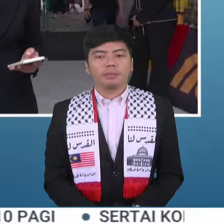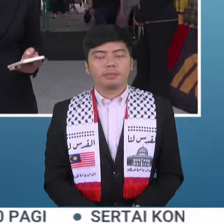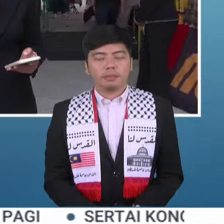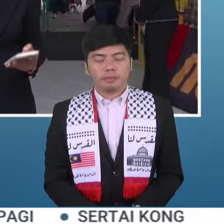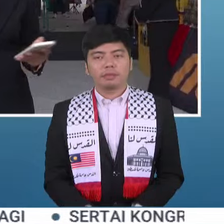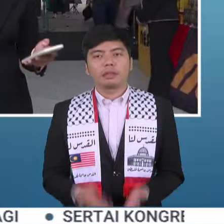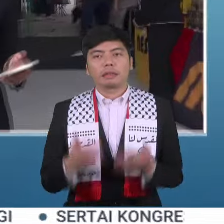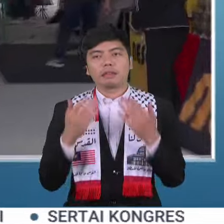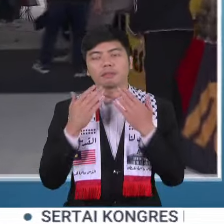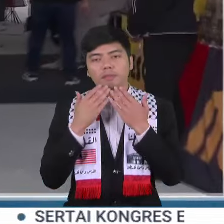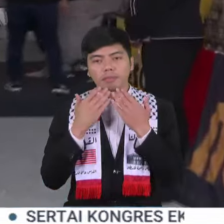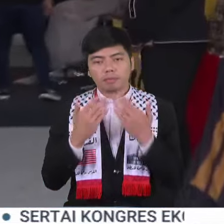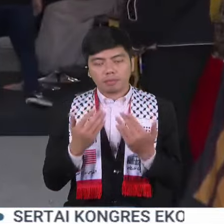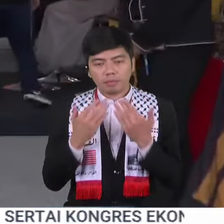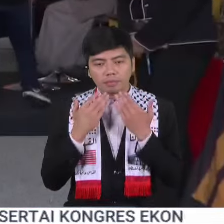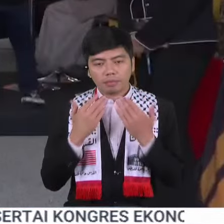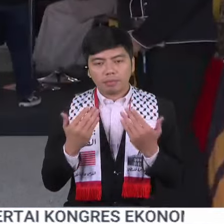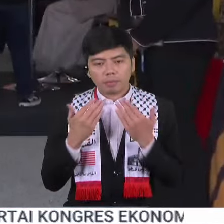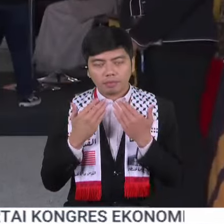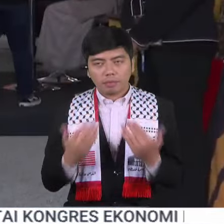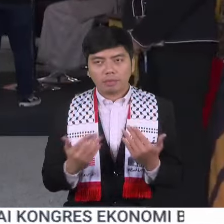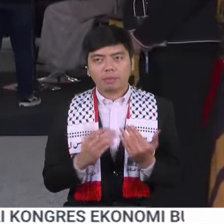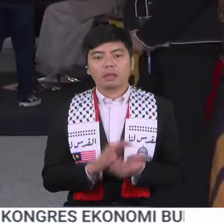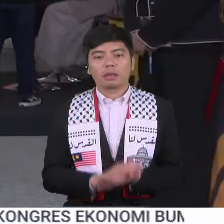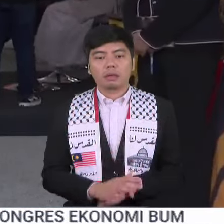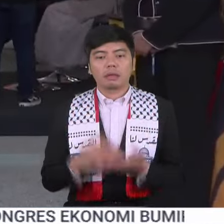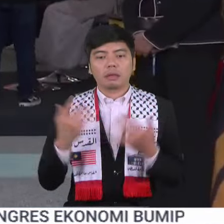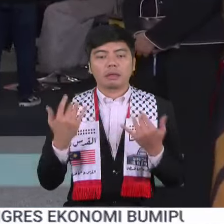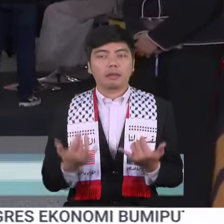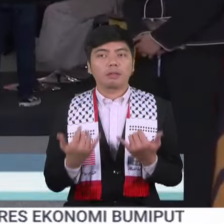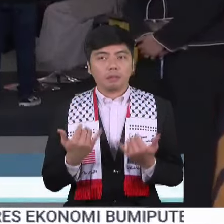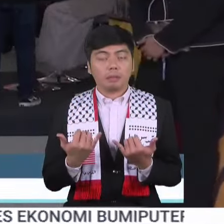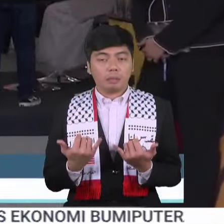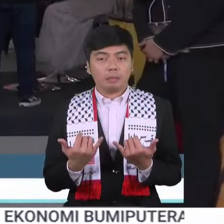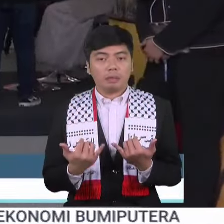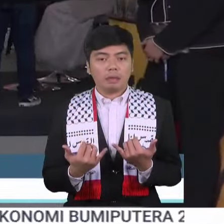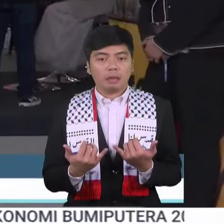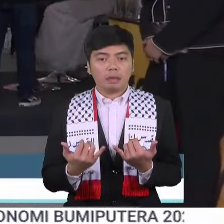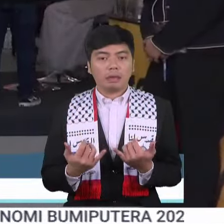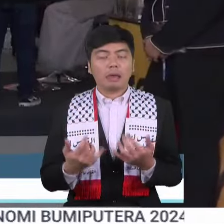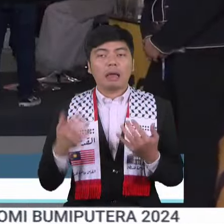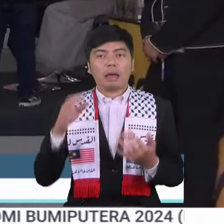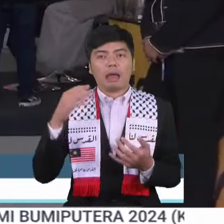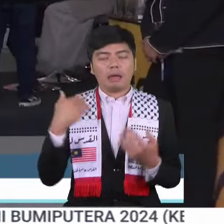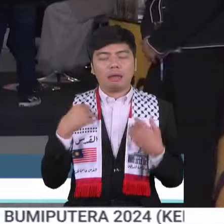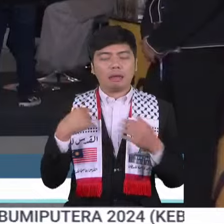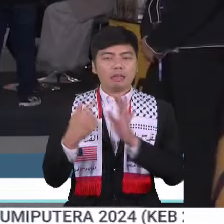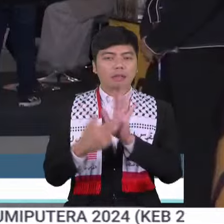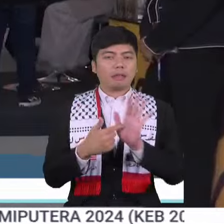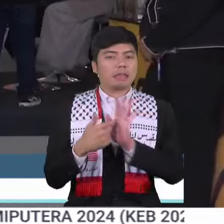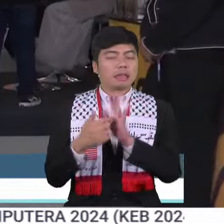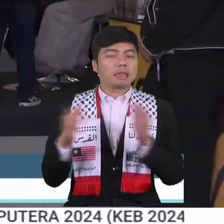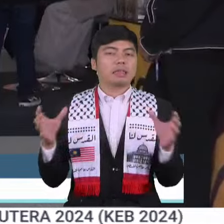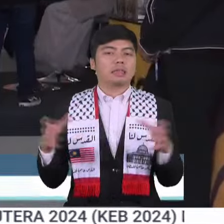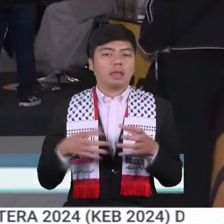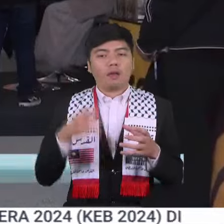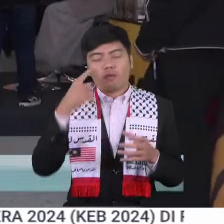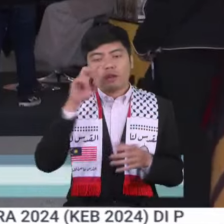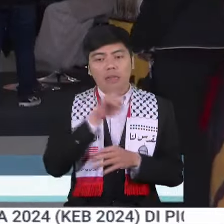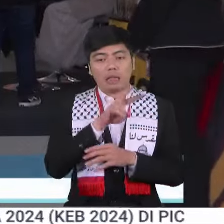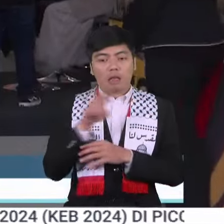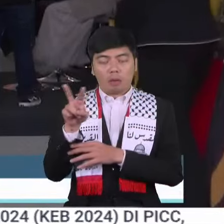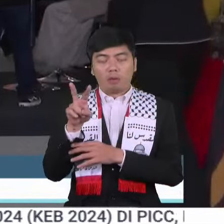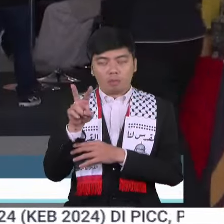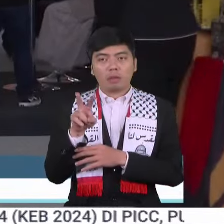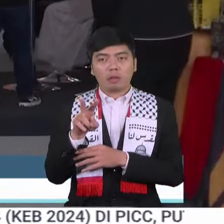Terima kasih rakan penyampai Sahih di bilik berita RTM. Sekarang saya berada di mini karnival Bintang RTM bagi menyaksikan pertandingan